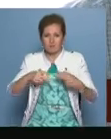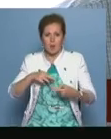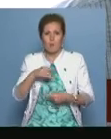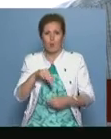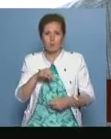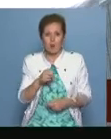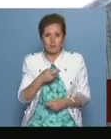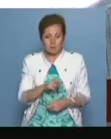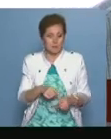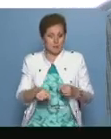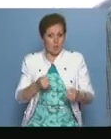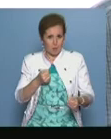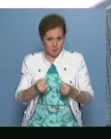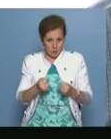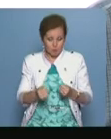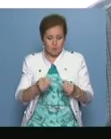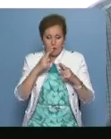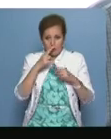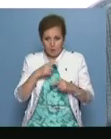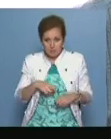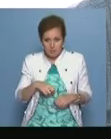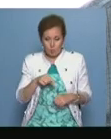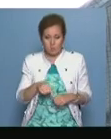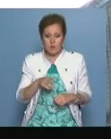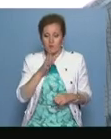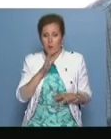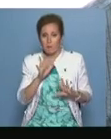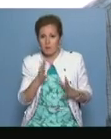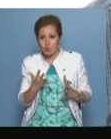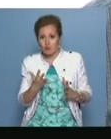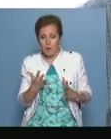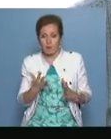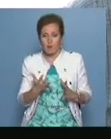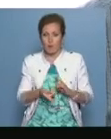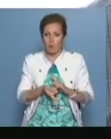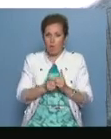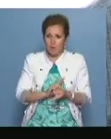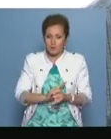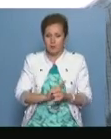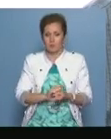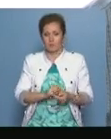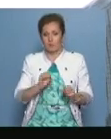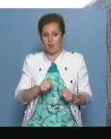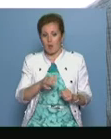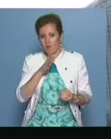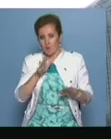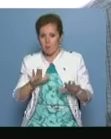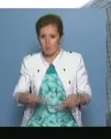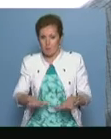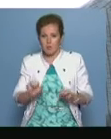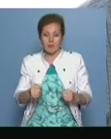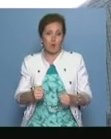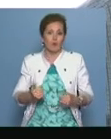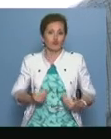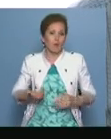мутации закрепляются, и анализируя время происхождения их мутаций, конкретное место этих мутаций, можно определить, где жил